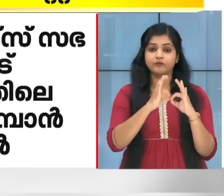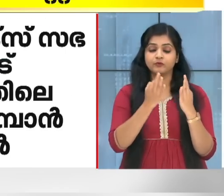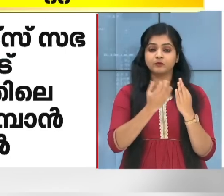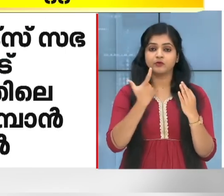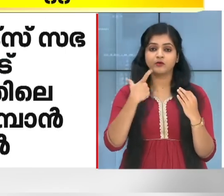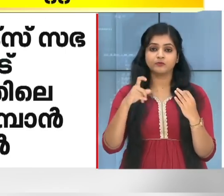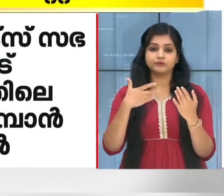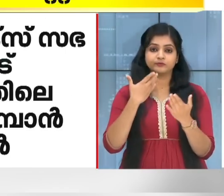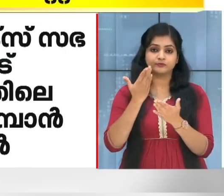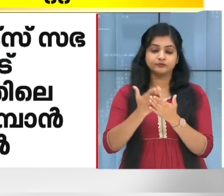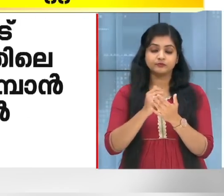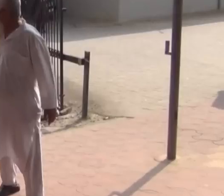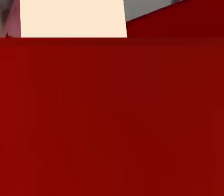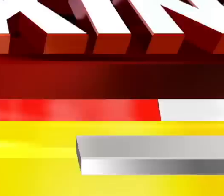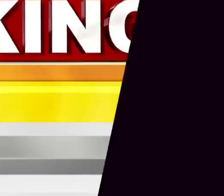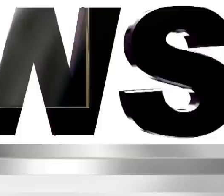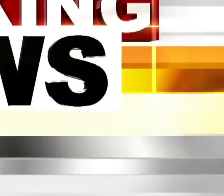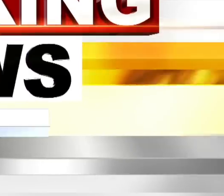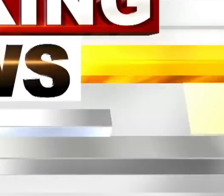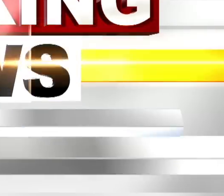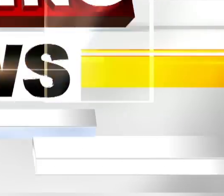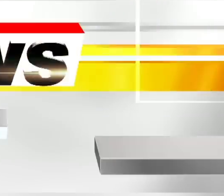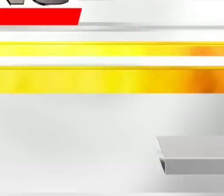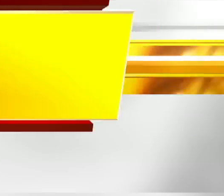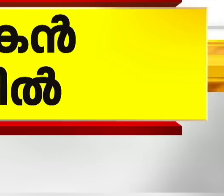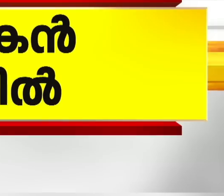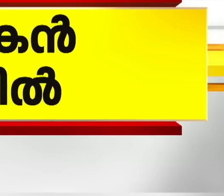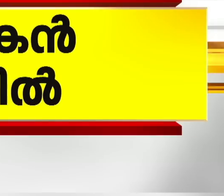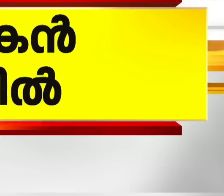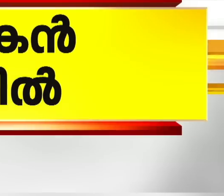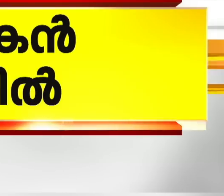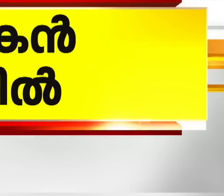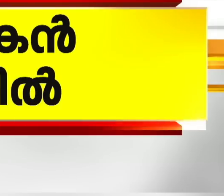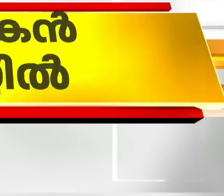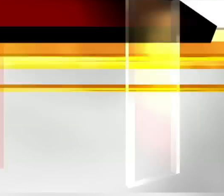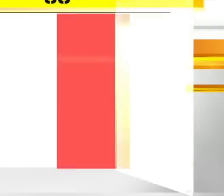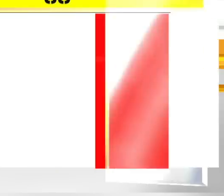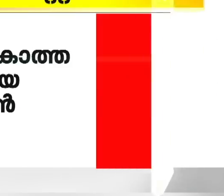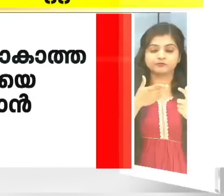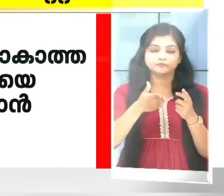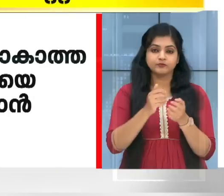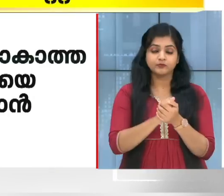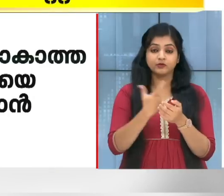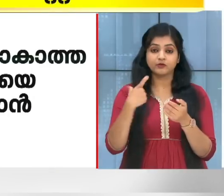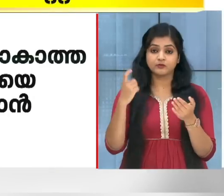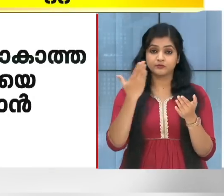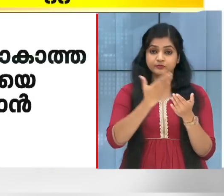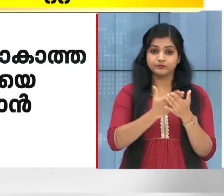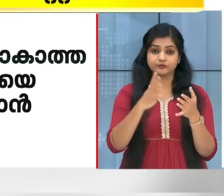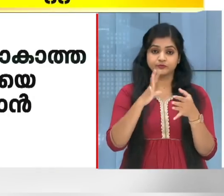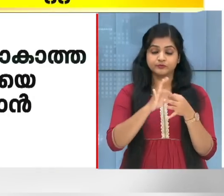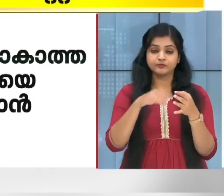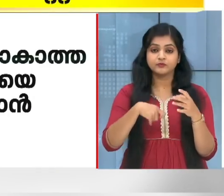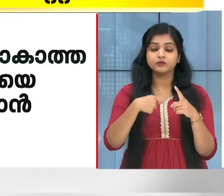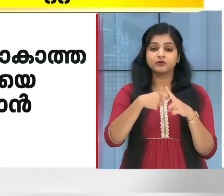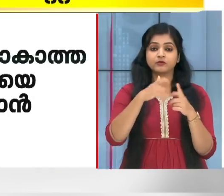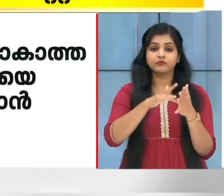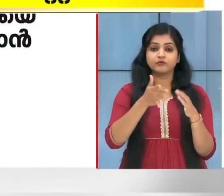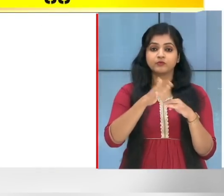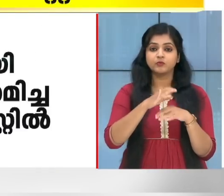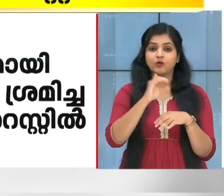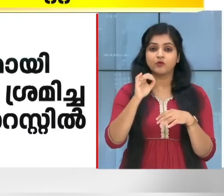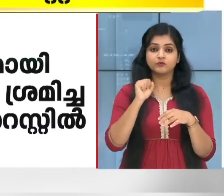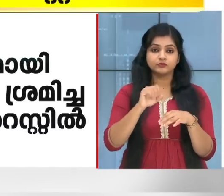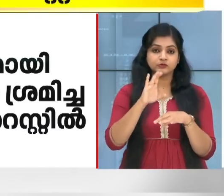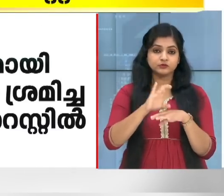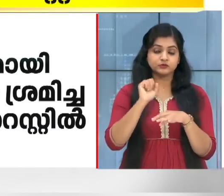പെൺകുട്ടിയോടാണ് ഈ വൈദികൻ ലൈംഗികമായി ഉപദ്രവിച്ചത് എന്നുള്ളതാണ് പരാതിയിൽ പറയുന്നത്. ഈ പരാതിയെ തുടർന്നാണ് ഇപ്പോൾ കവളങ്ങാട് ഓർത്തഡോക്സ് പള്ളിയിലെ താൽക്കാലിക